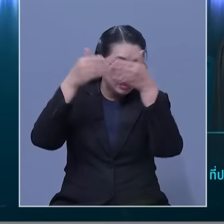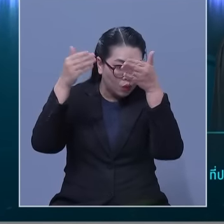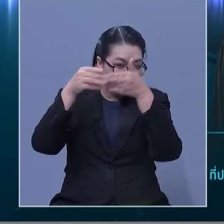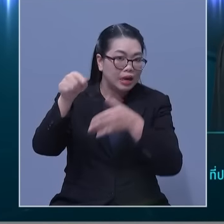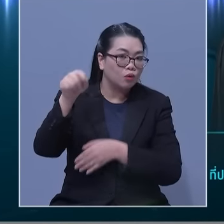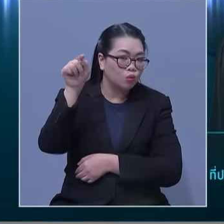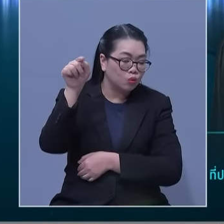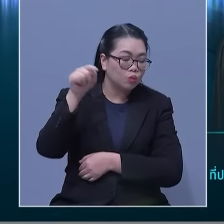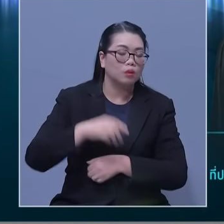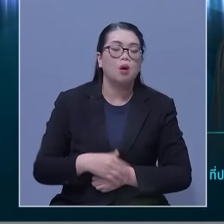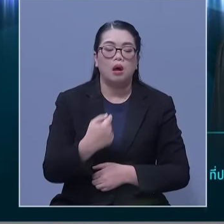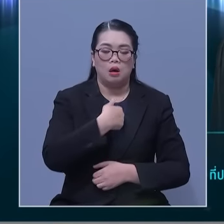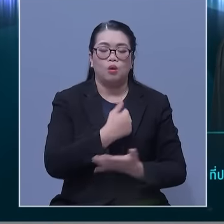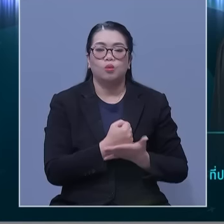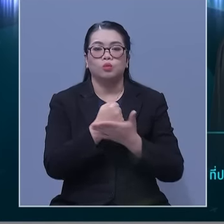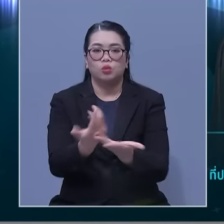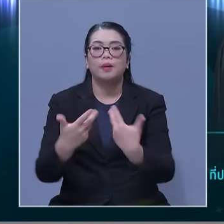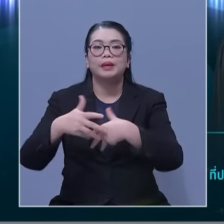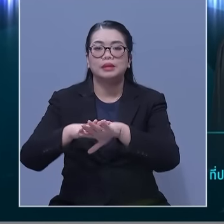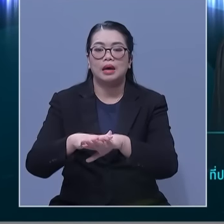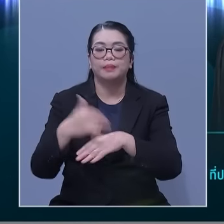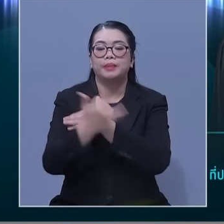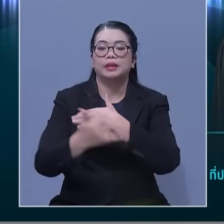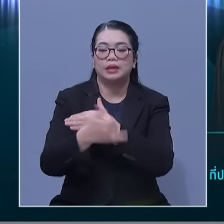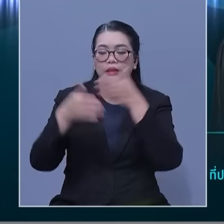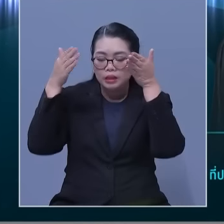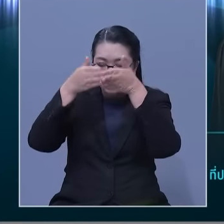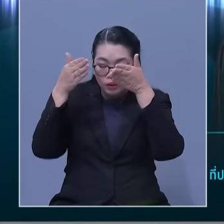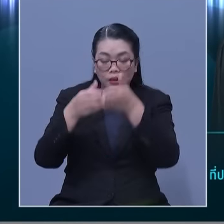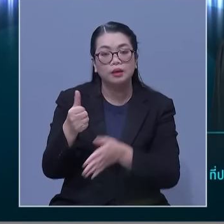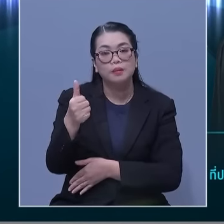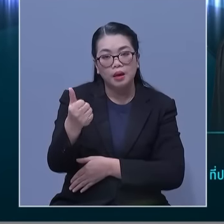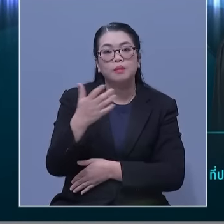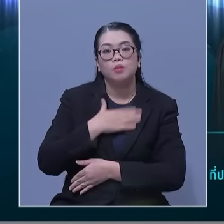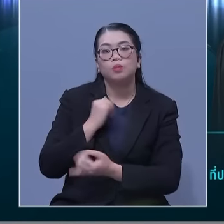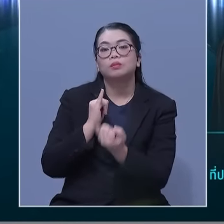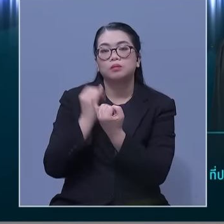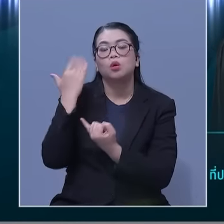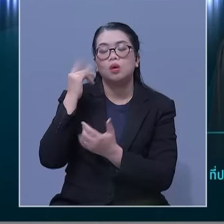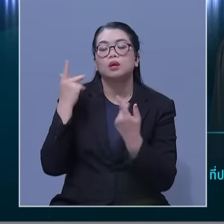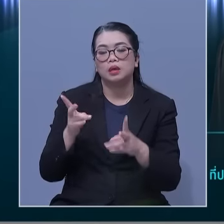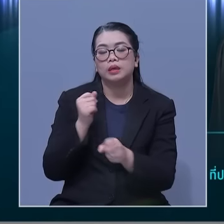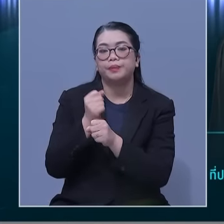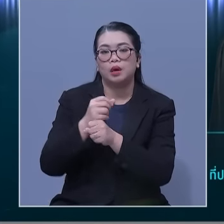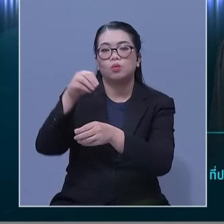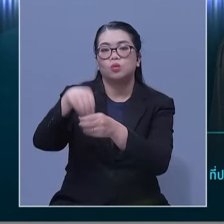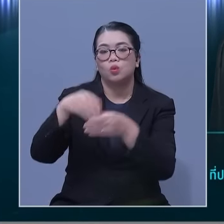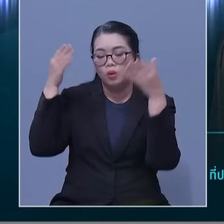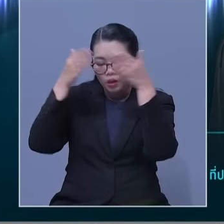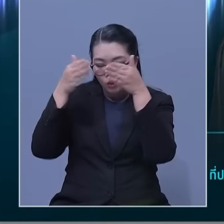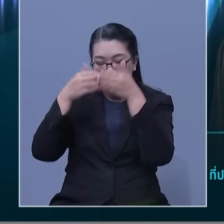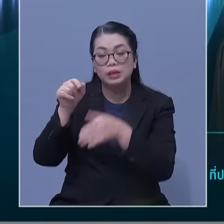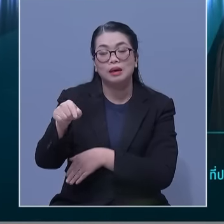อินโดนีเซียขอให้ผมช่วยประสานงานกับทางอินโดนีเซียให้ด้วยค่ะครับเพราะผมเคยไปปฏิบัติหน้าที่อยู่ที่จังหวัด